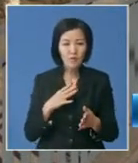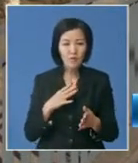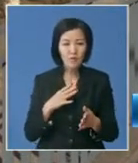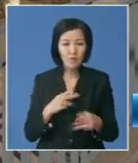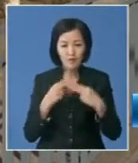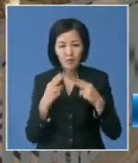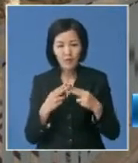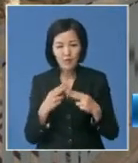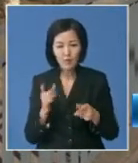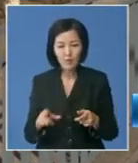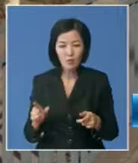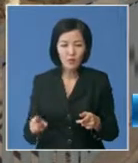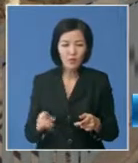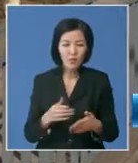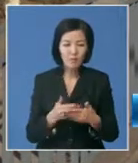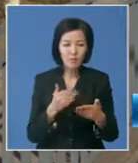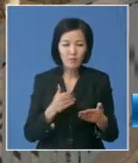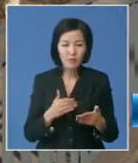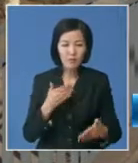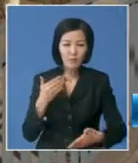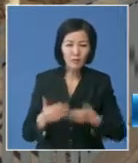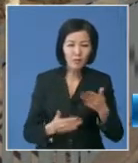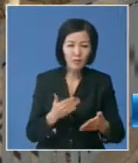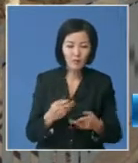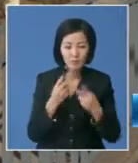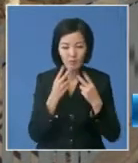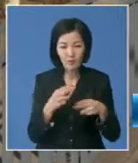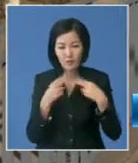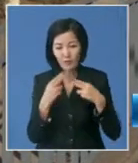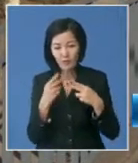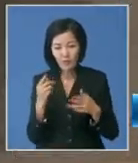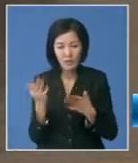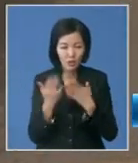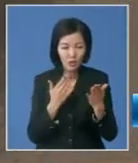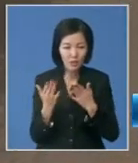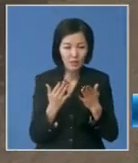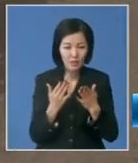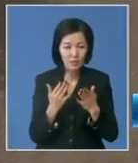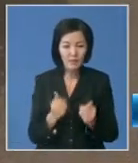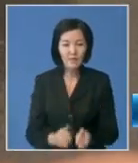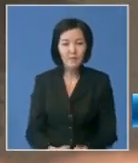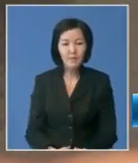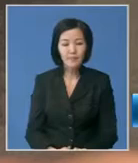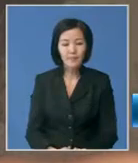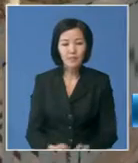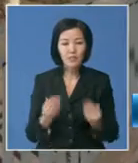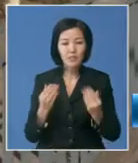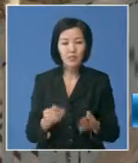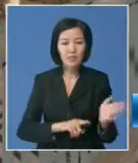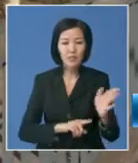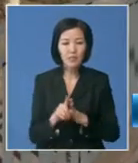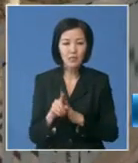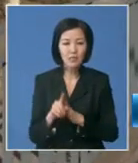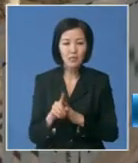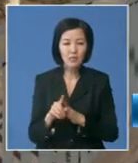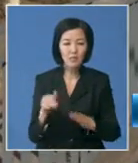внимание людей и прежде чем ступить на дорогу жители следовали рекомендациям чтобы убедиться безопасности движения сейчас мы начали с улиц